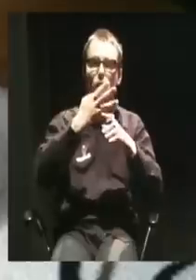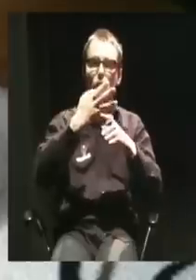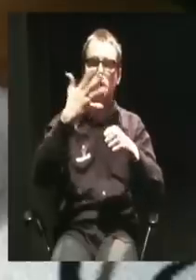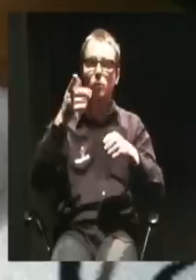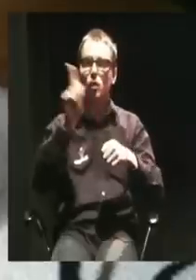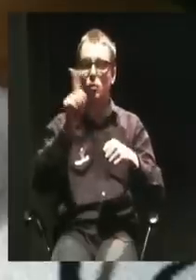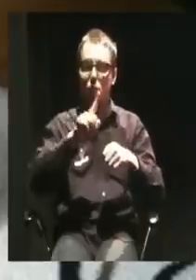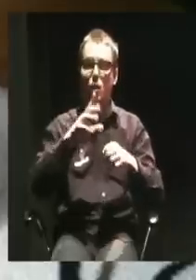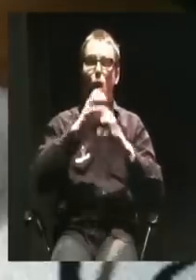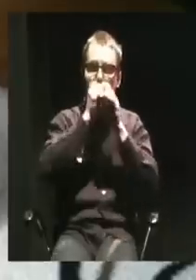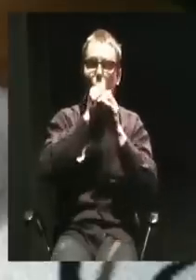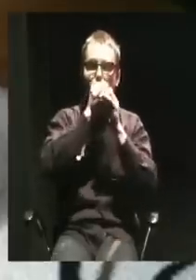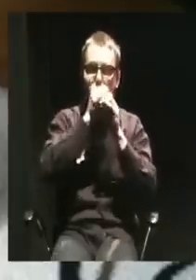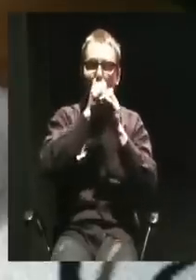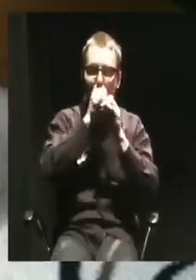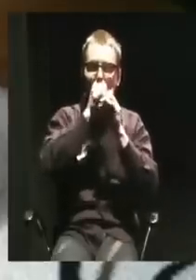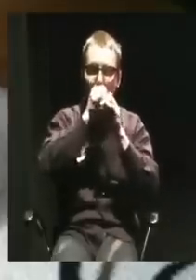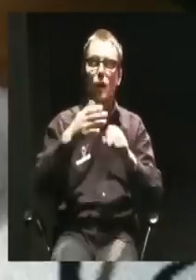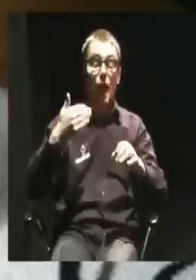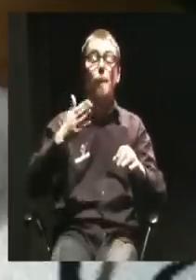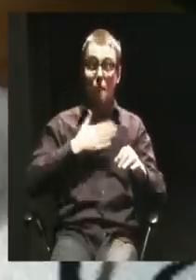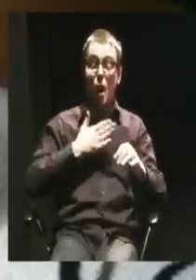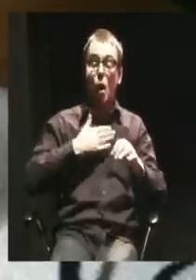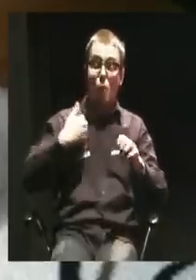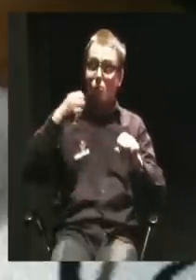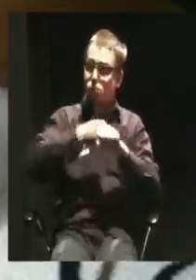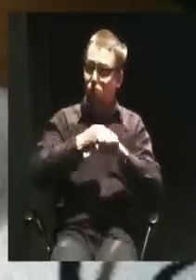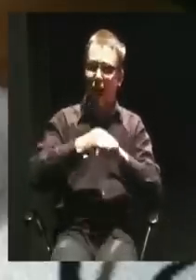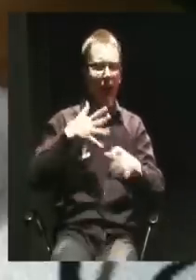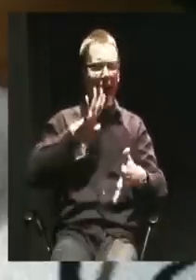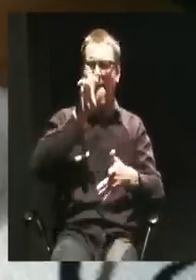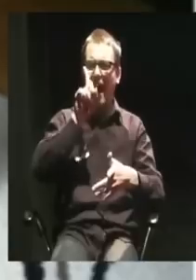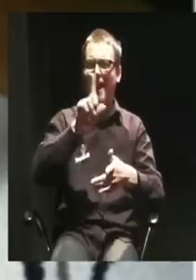zielonym. Kupiłem pompkę, pompka się zepsuła i tak musiałem pompować ustami.